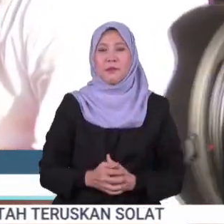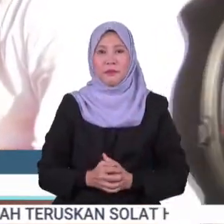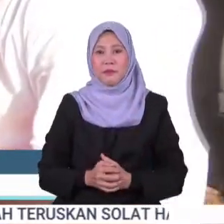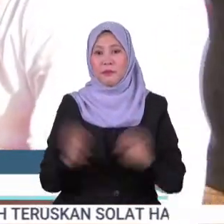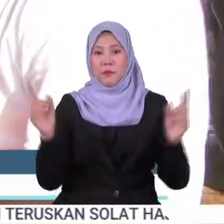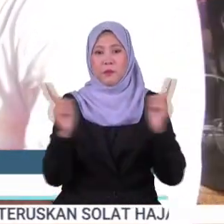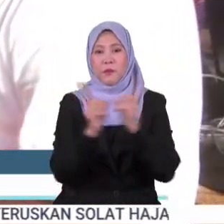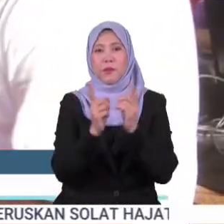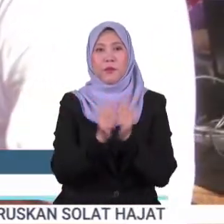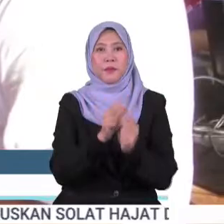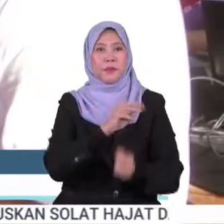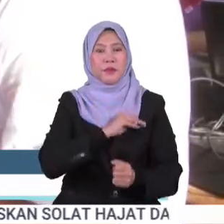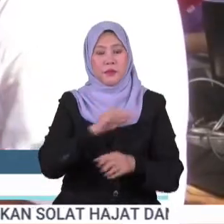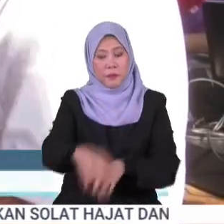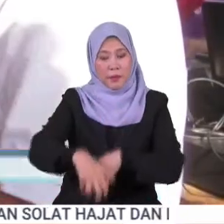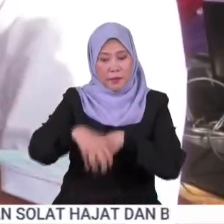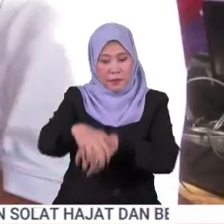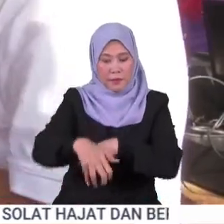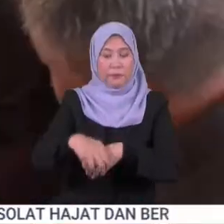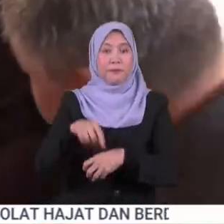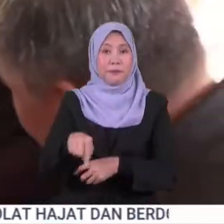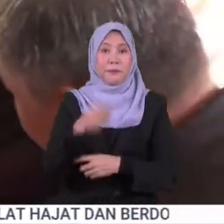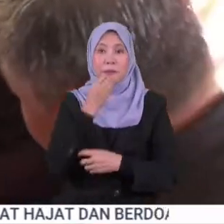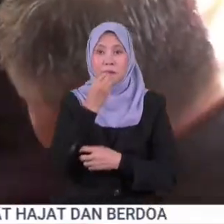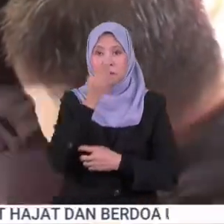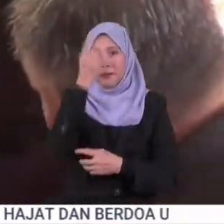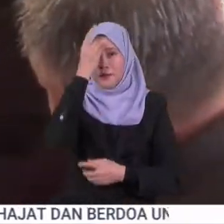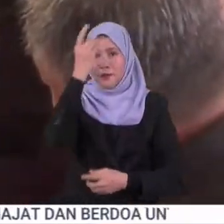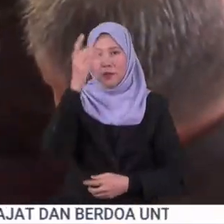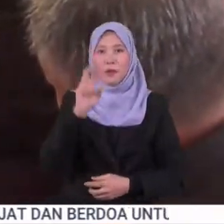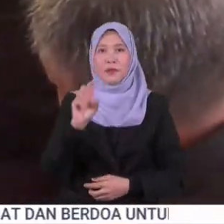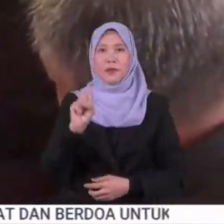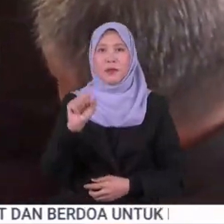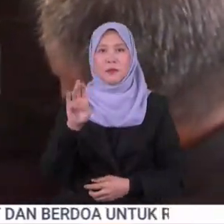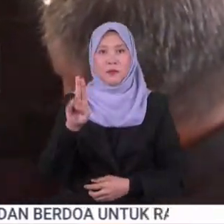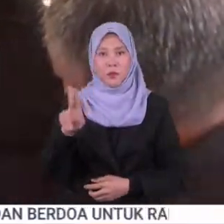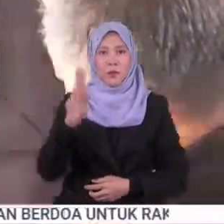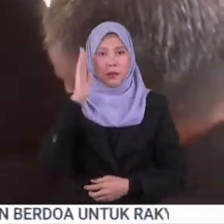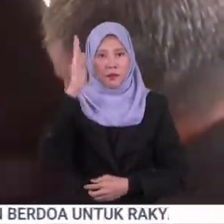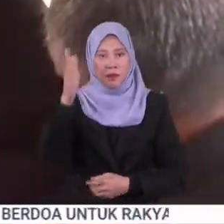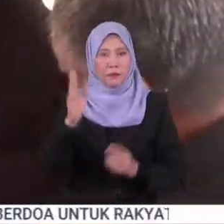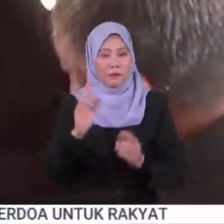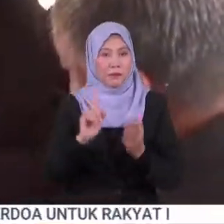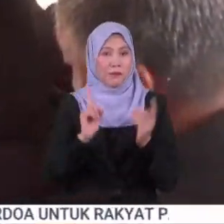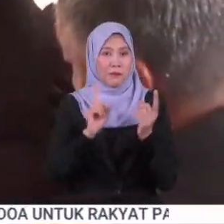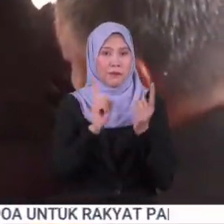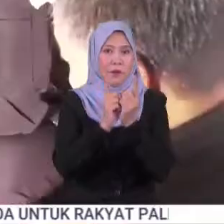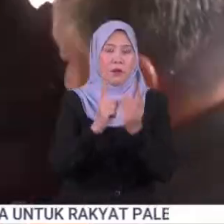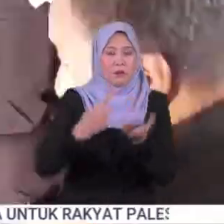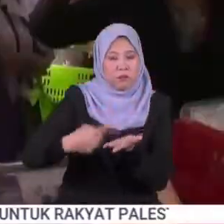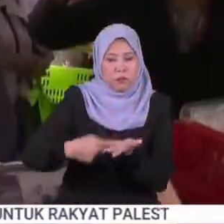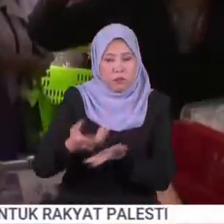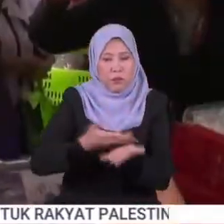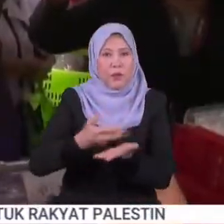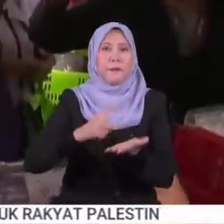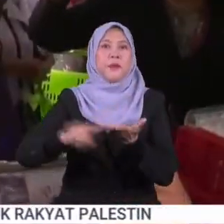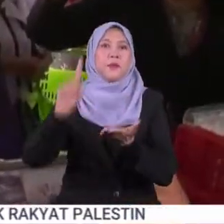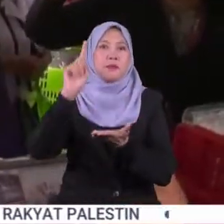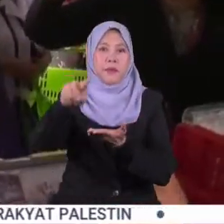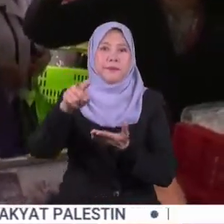Pertemuan bersama Menteri Pertanian dan Keterjaminan Makanan, Datuk Seri Muhammad Sabu akan diadakan minggu depan bagi memperincikan perkara